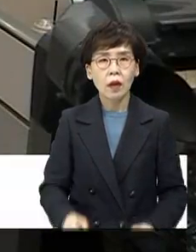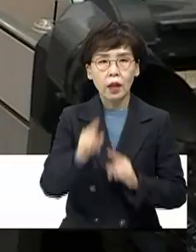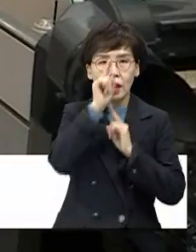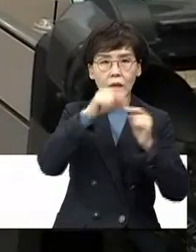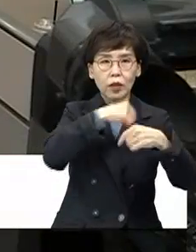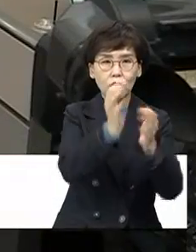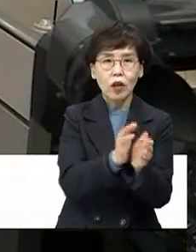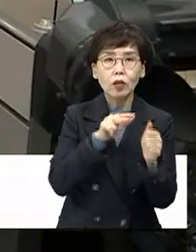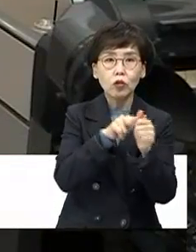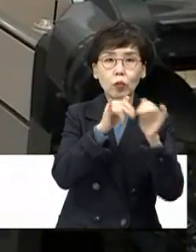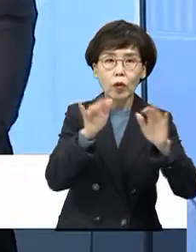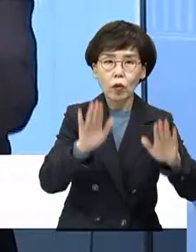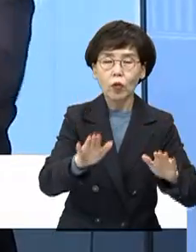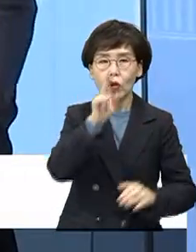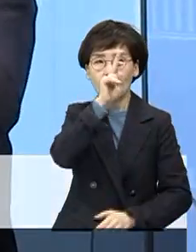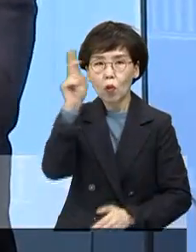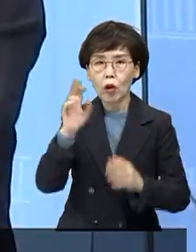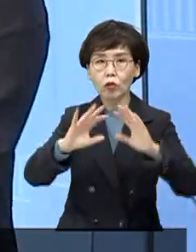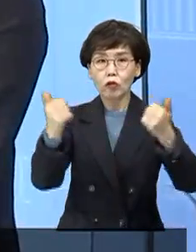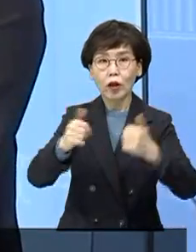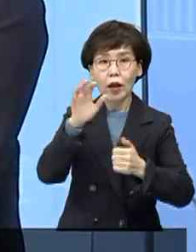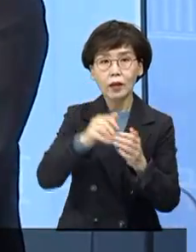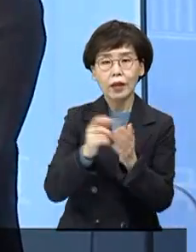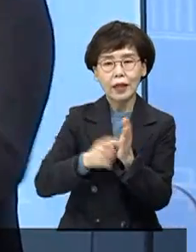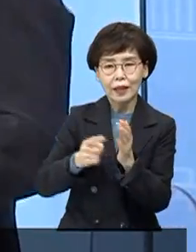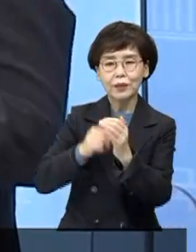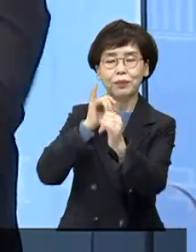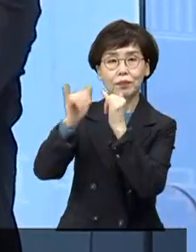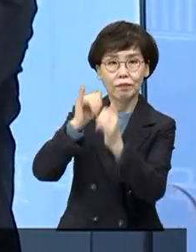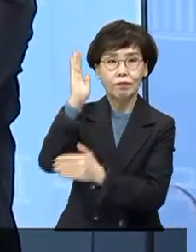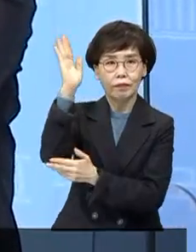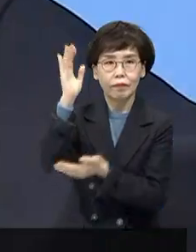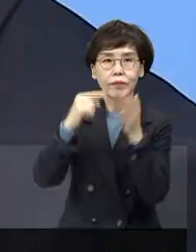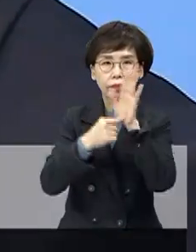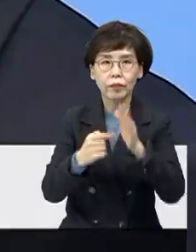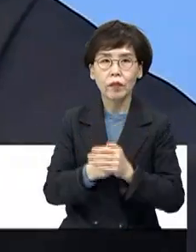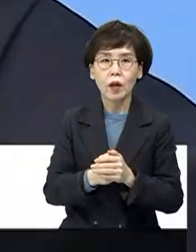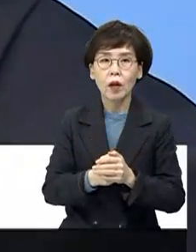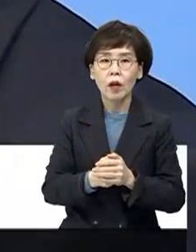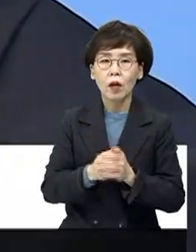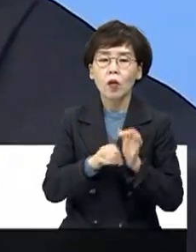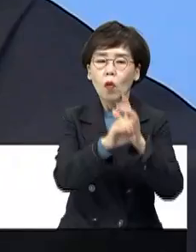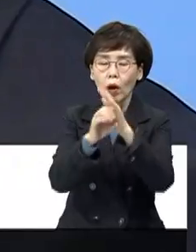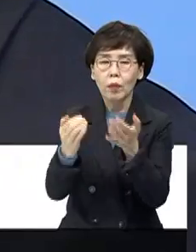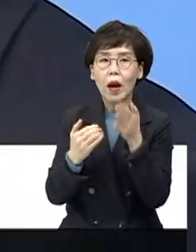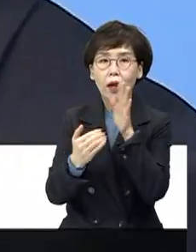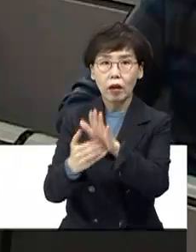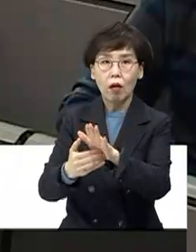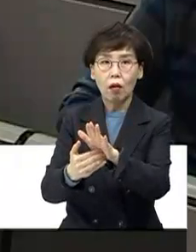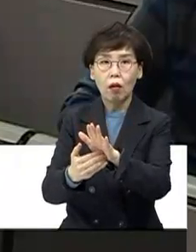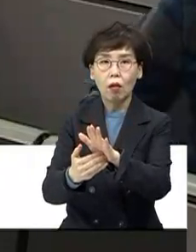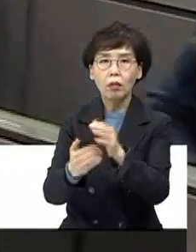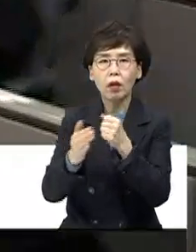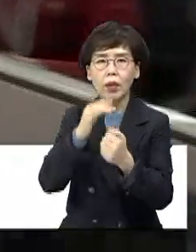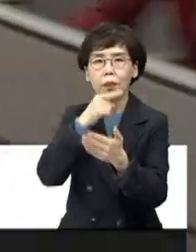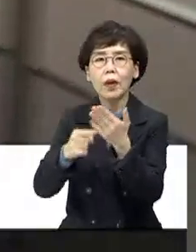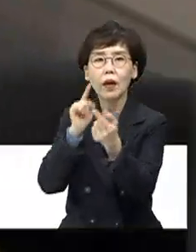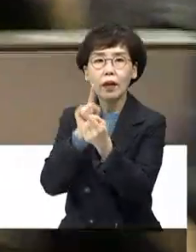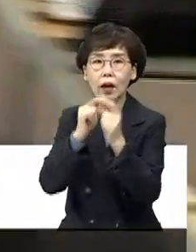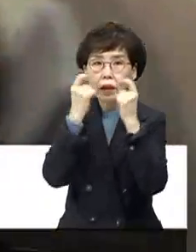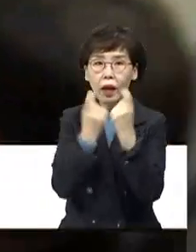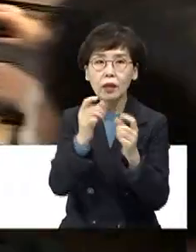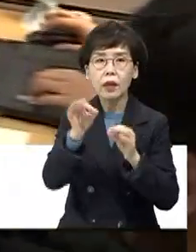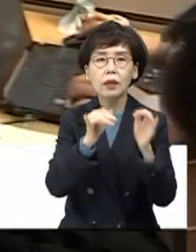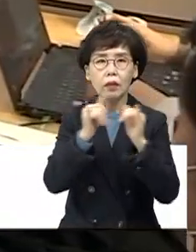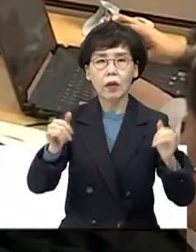이재명 민주당 후보는 오늘 오후 국회에서 긴급 기자회견을 열고 코로나19 방역으로 피해를 입은 소상공인, 자영업자 등에